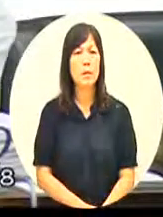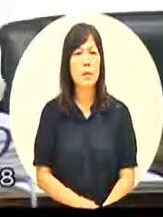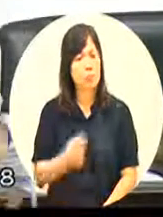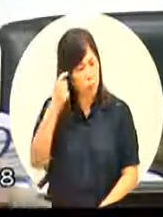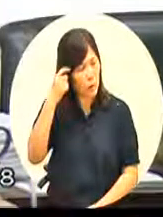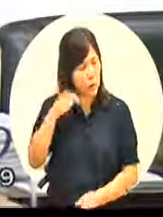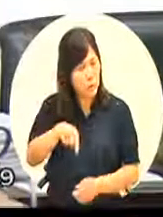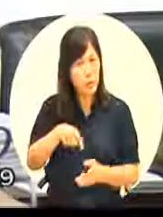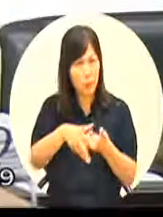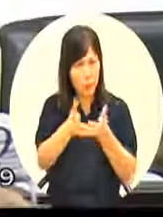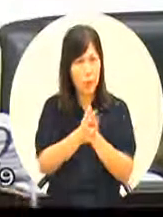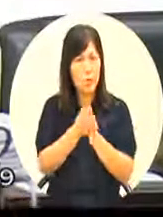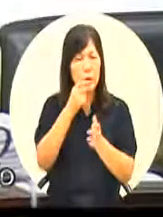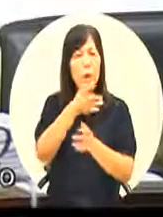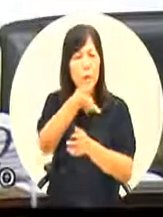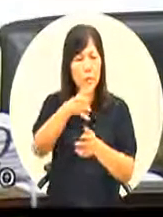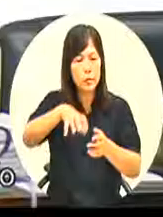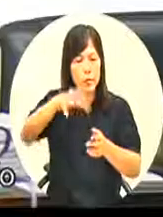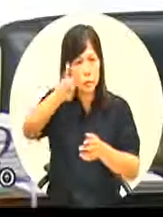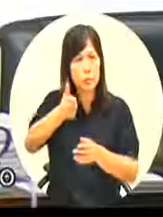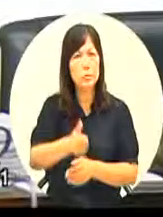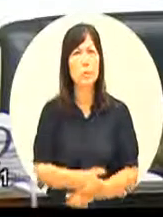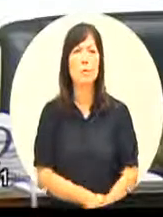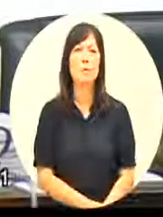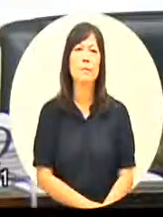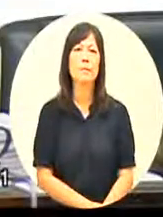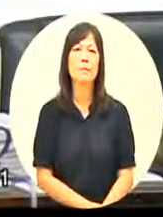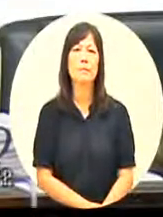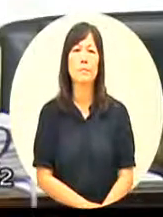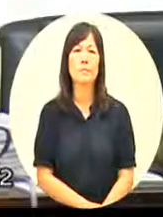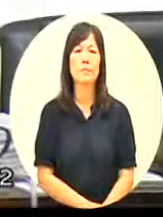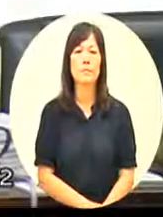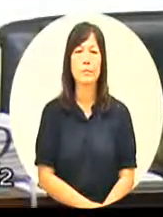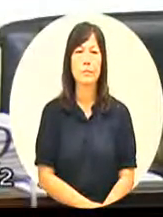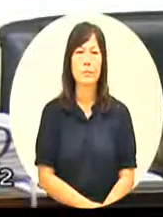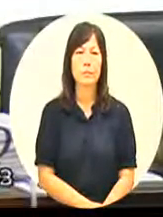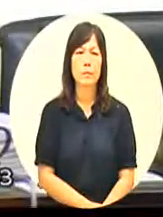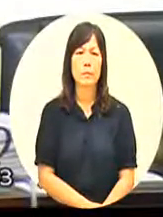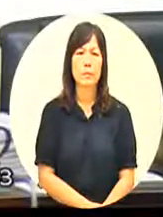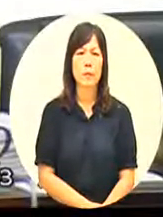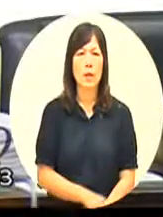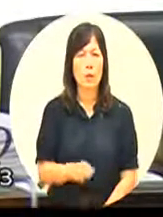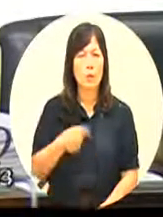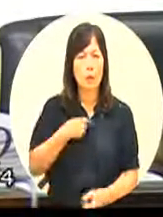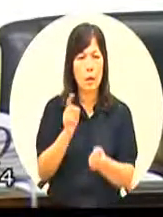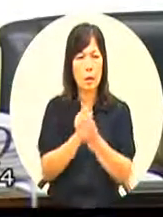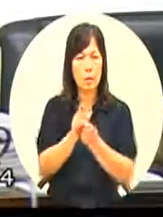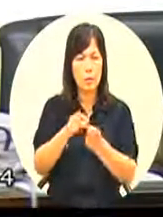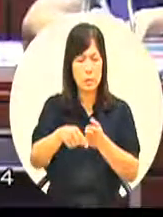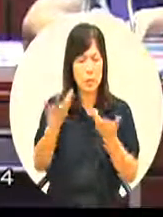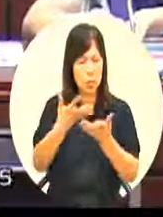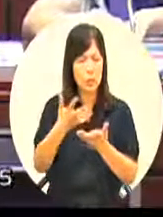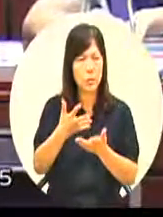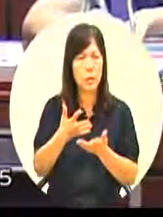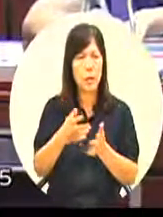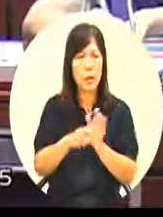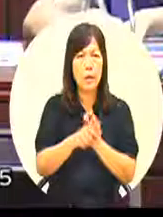想就叫一下我们局长。 好，我的议员反映的这个问题哦，因为他上的是所谓